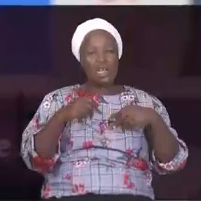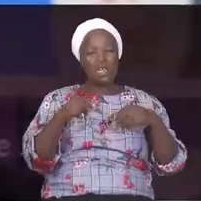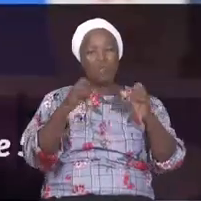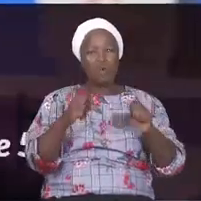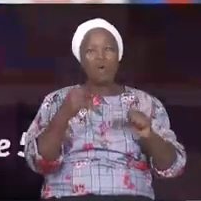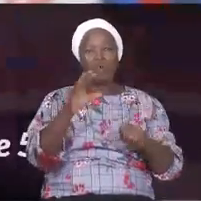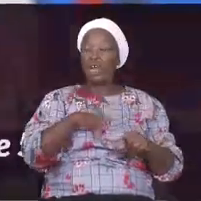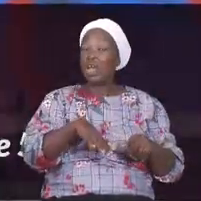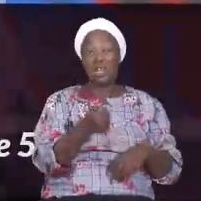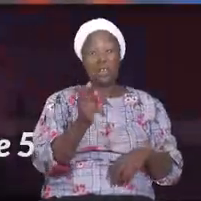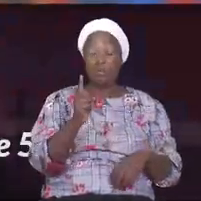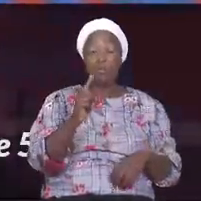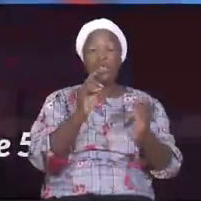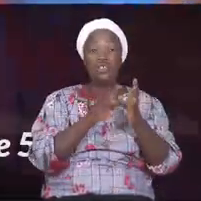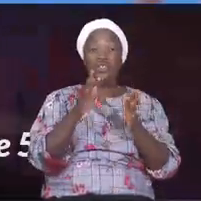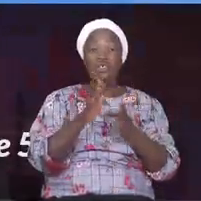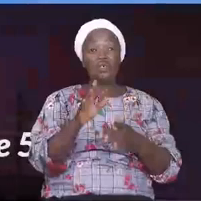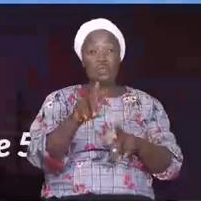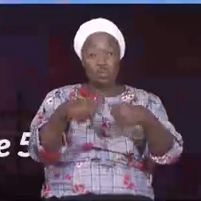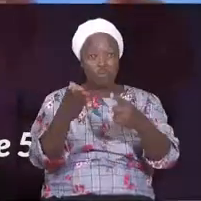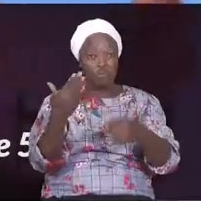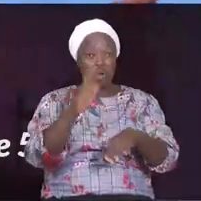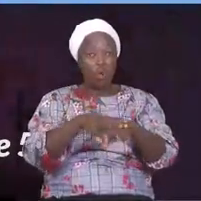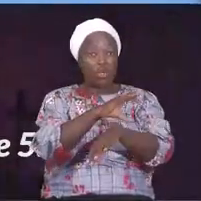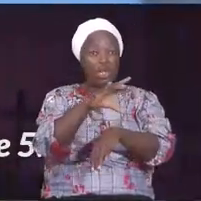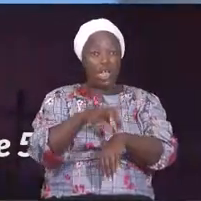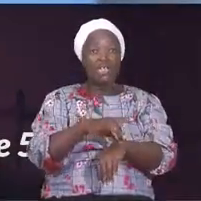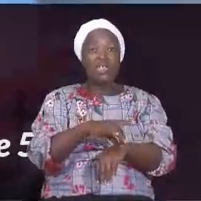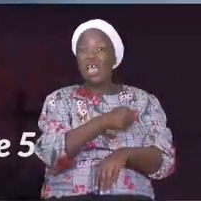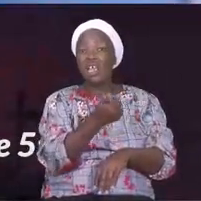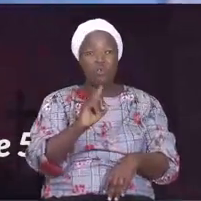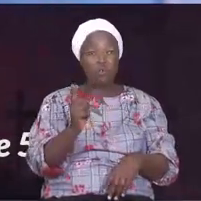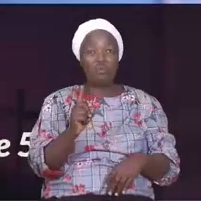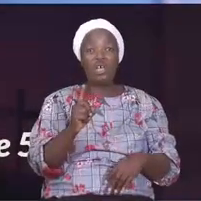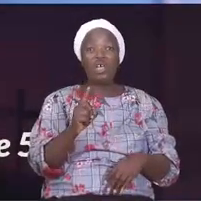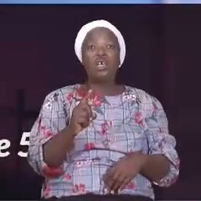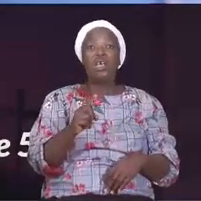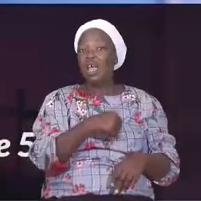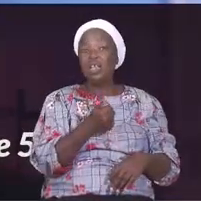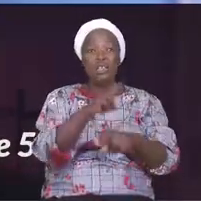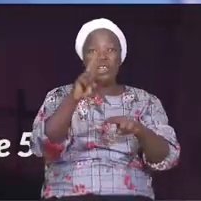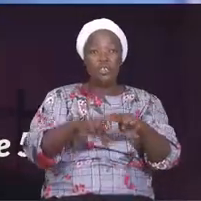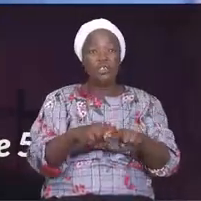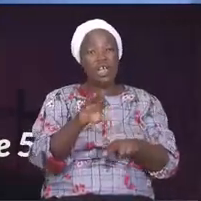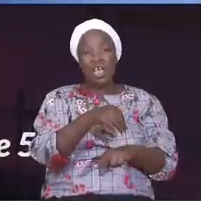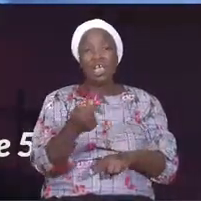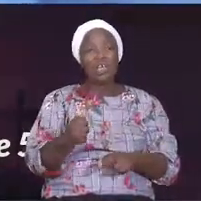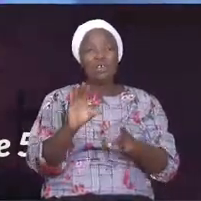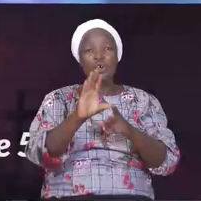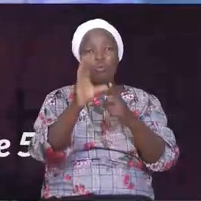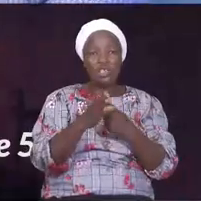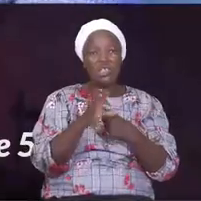verset 38. Cette puissance de guérison de Christ. Partout où Jésus allait, sur la